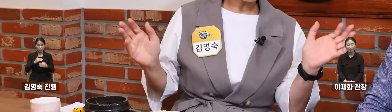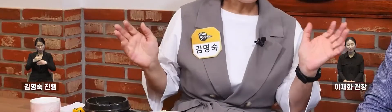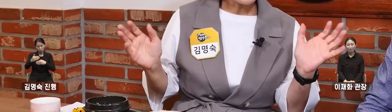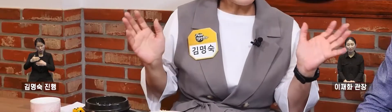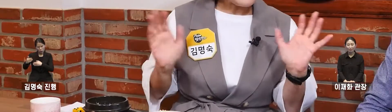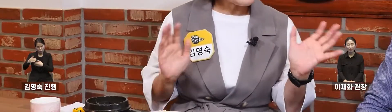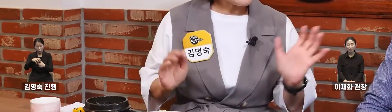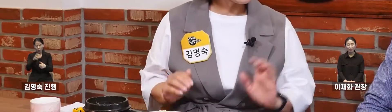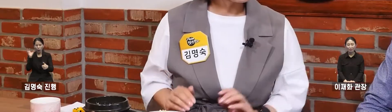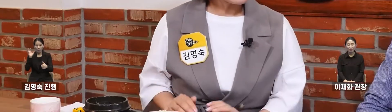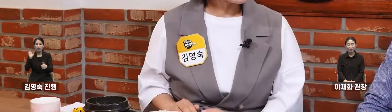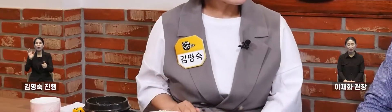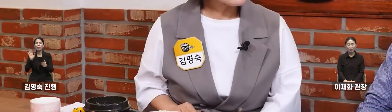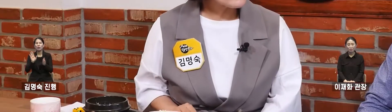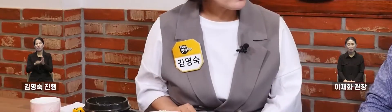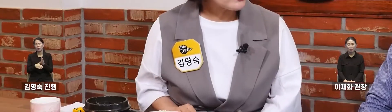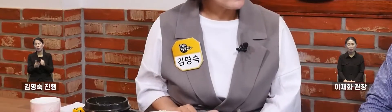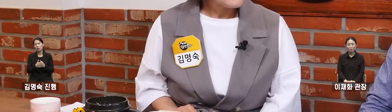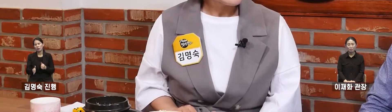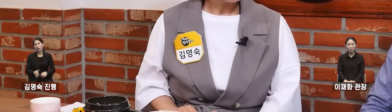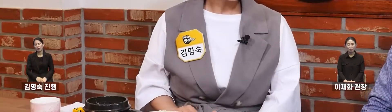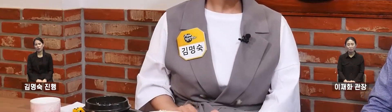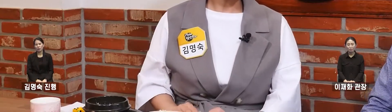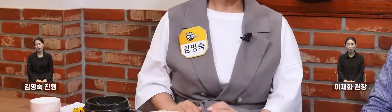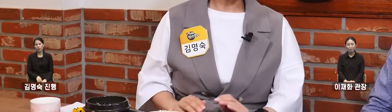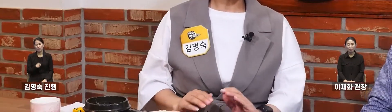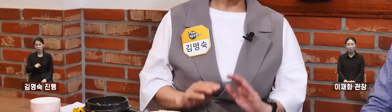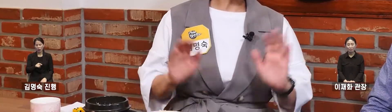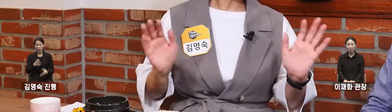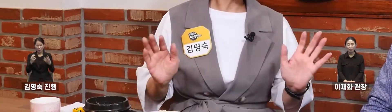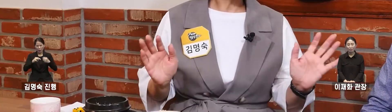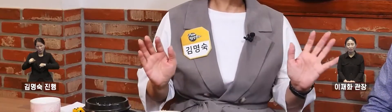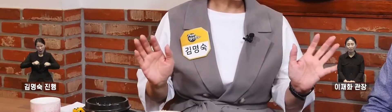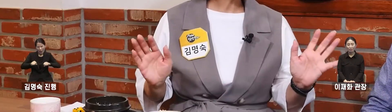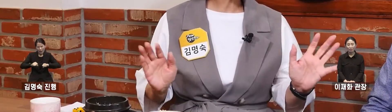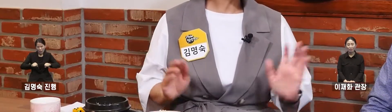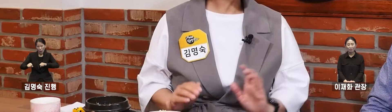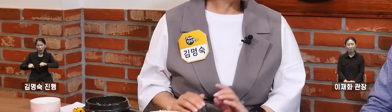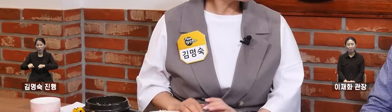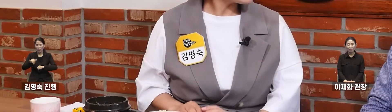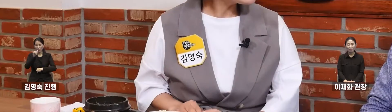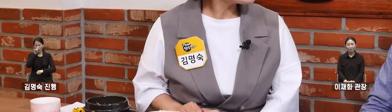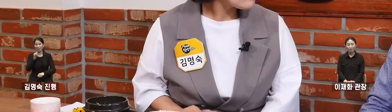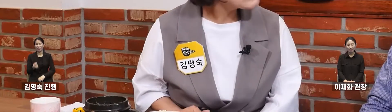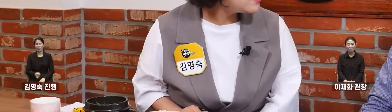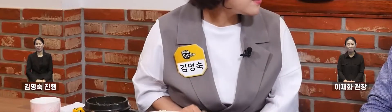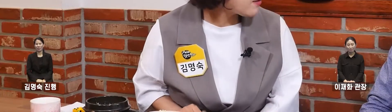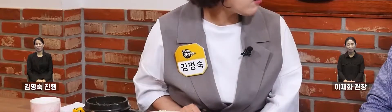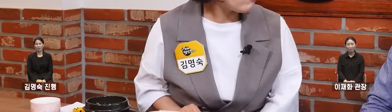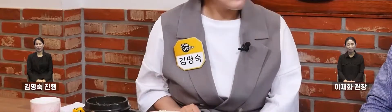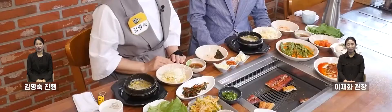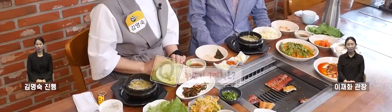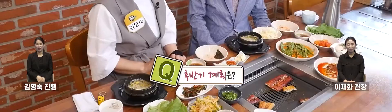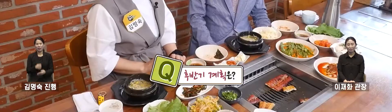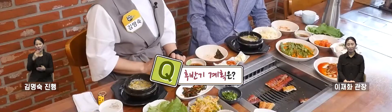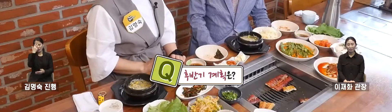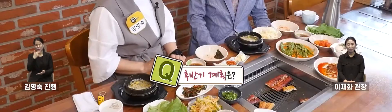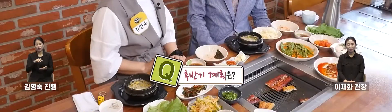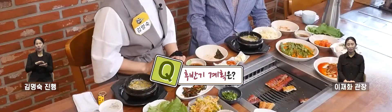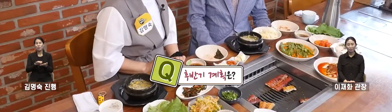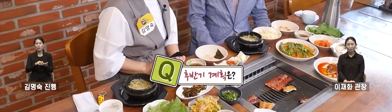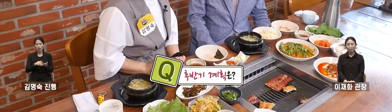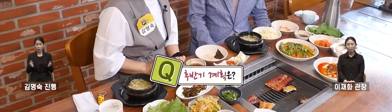또 거리두기가 많이 완화돼가지고 이제 많은 이제 또 활동들을 지금 열심히 하고 있는데요. 예, 예.